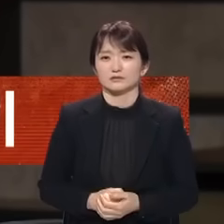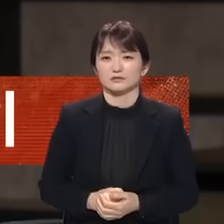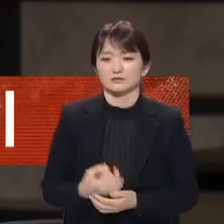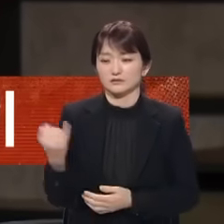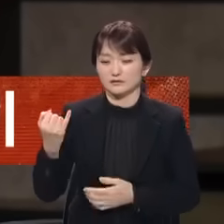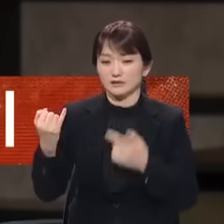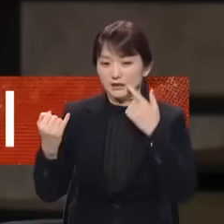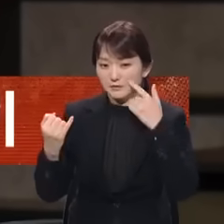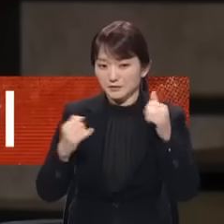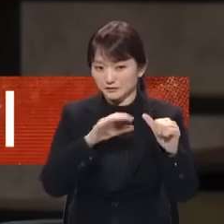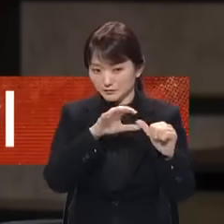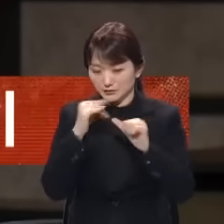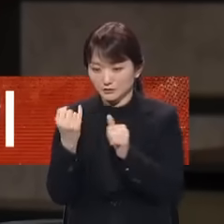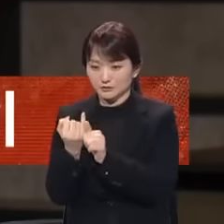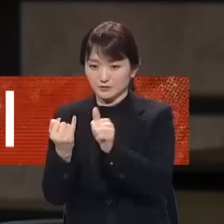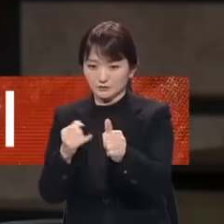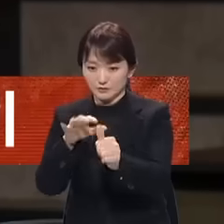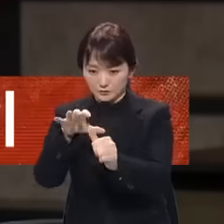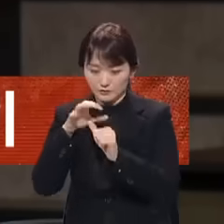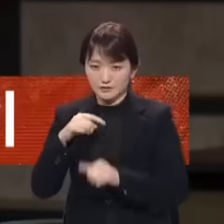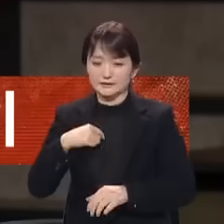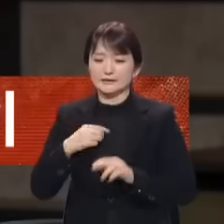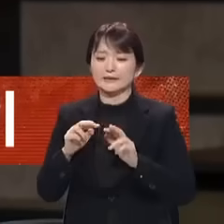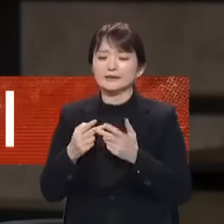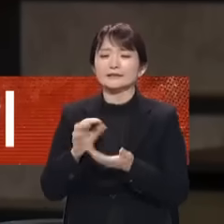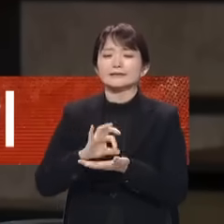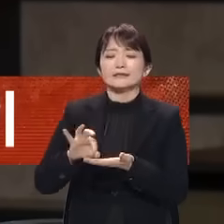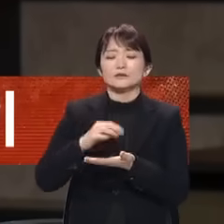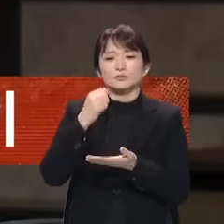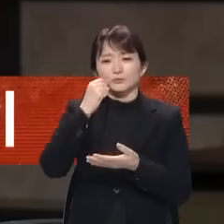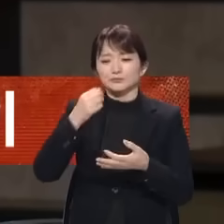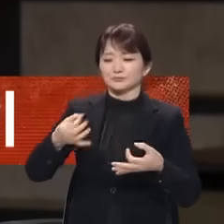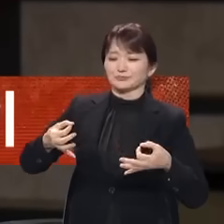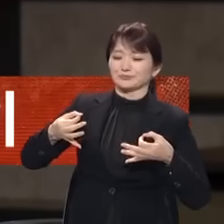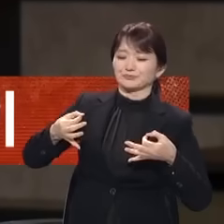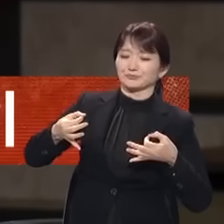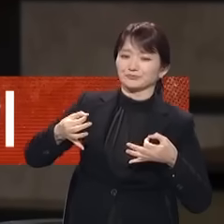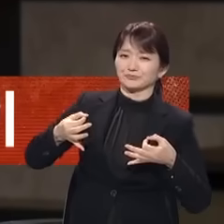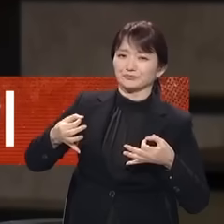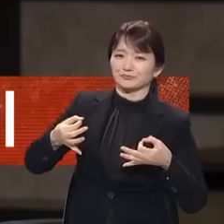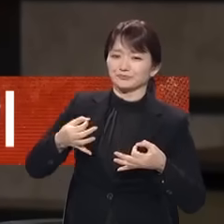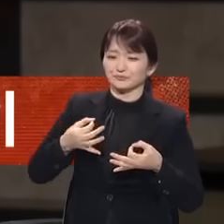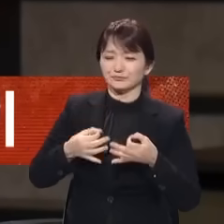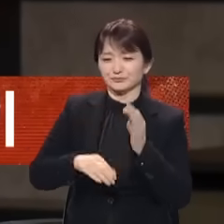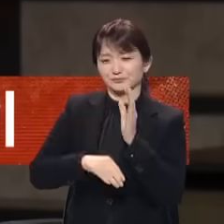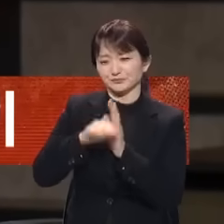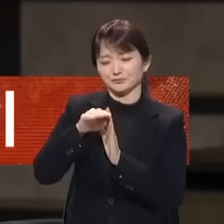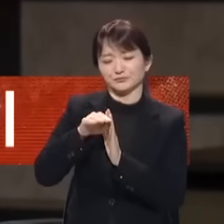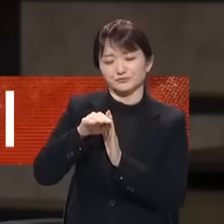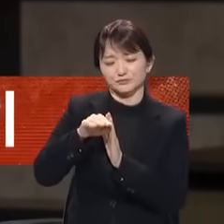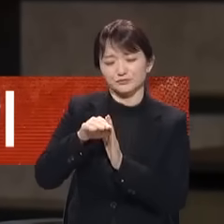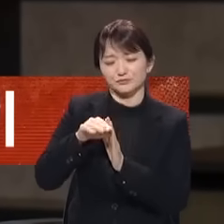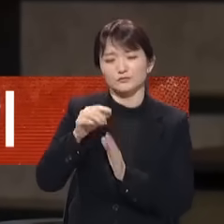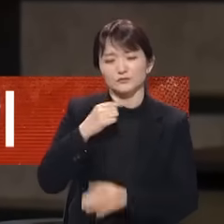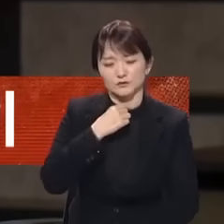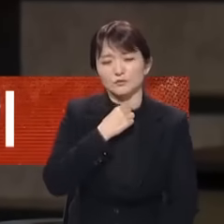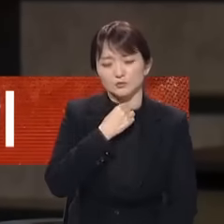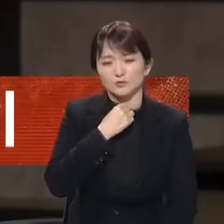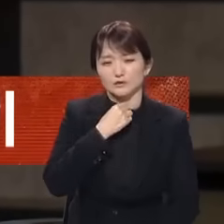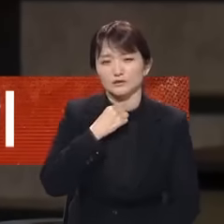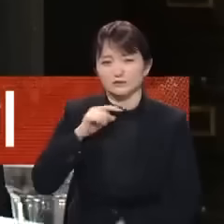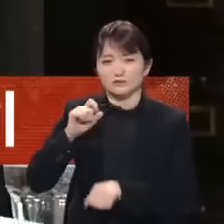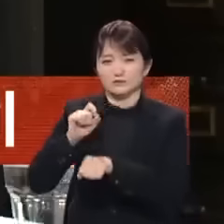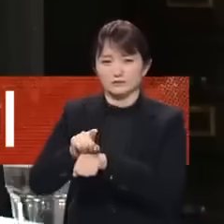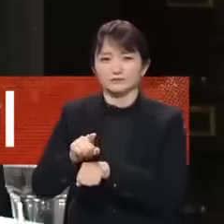다 이용해서 본인이 사고 싶은 거, 허영심, 과시욕 뭐 이런 것들을 다 채우는 그런 성품이 아니었을까 싶습니다.